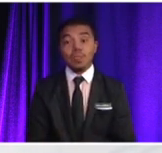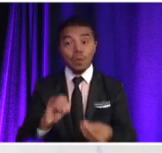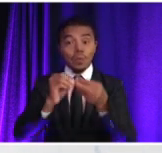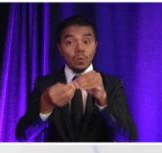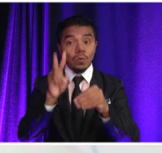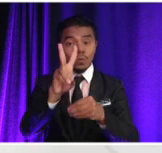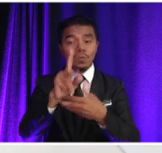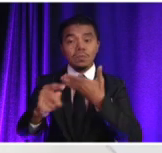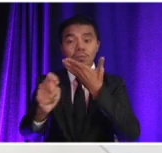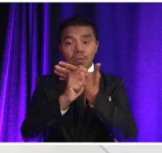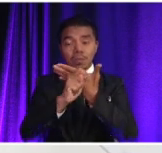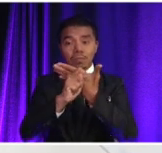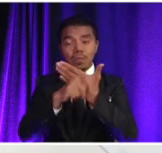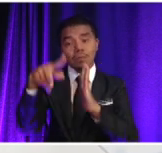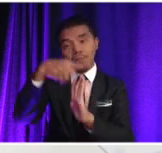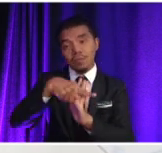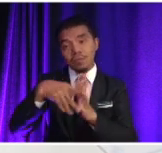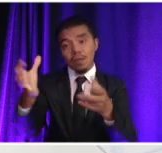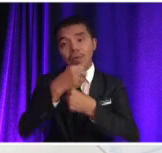pendapatan negara